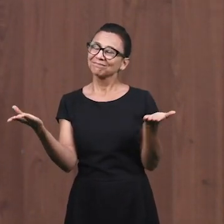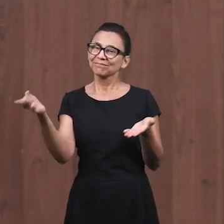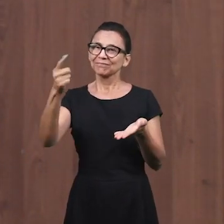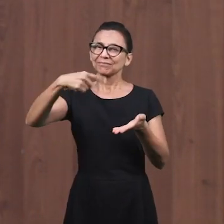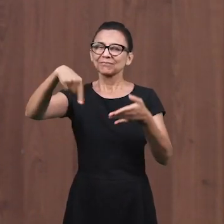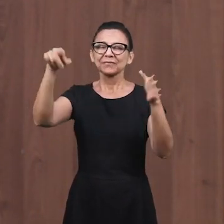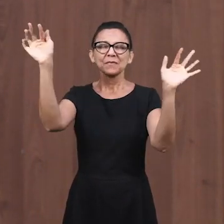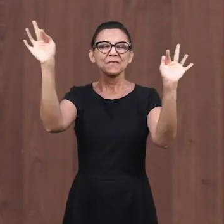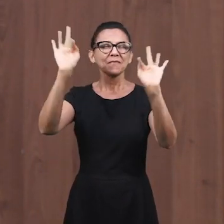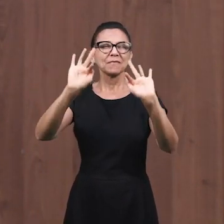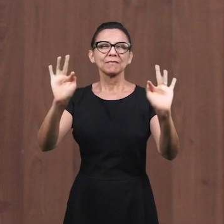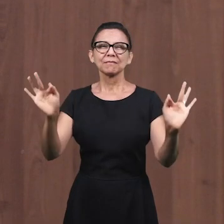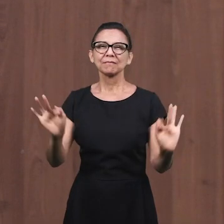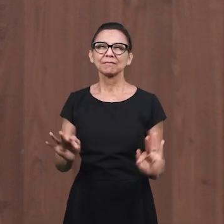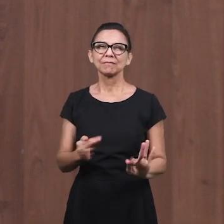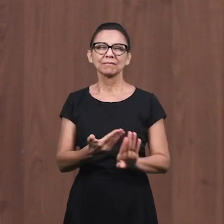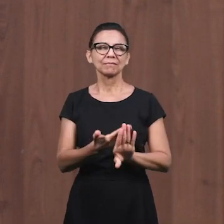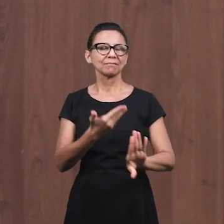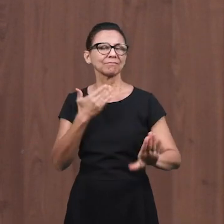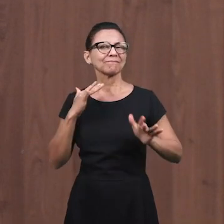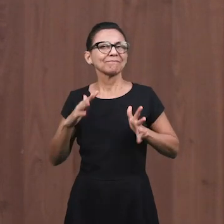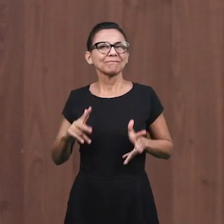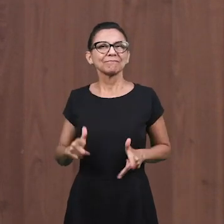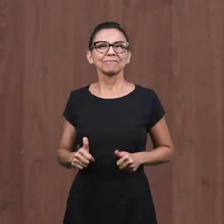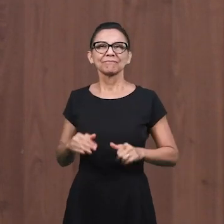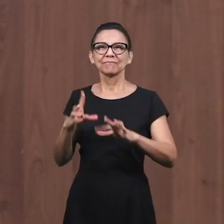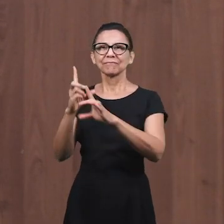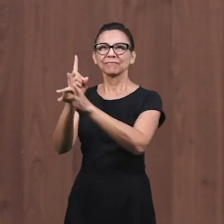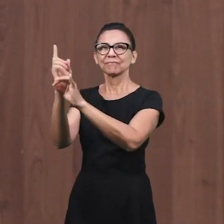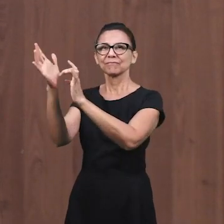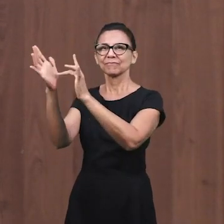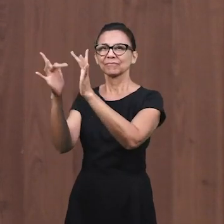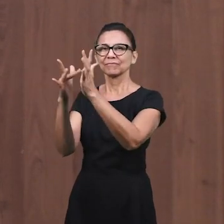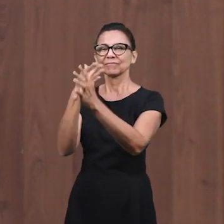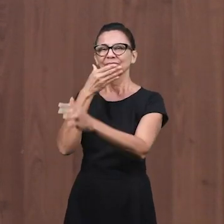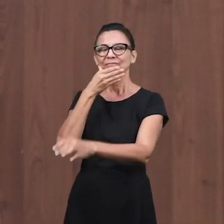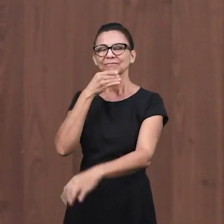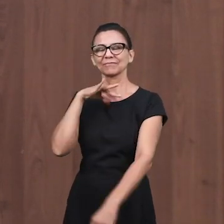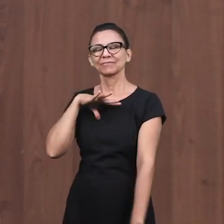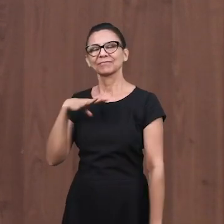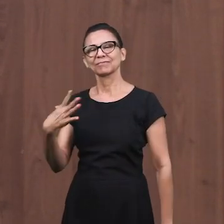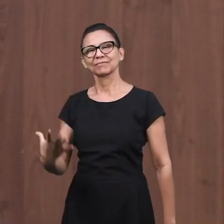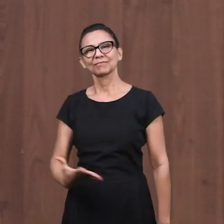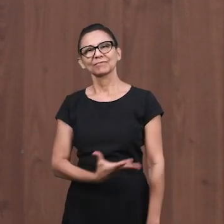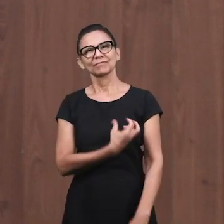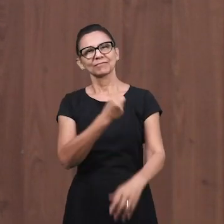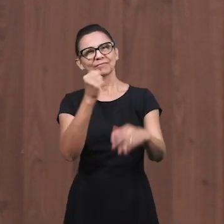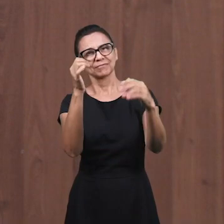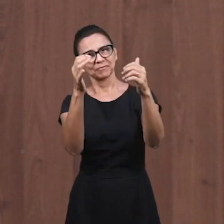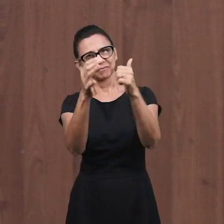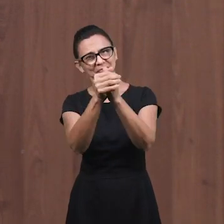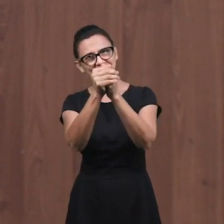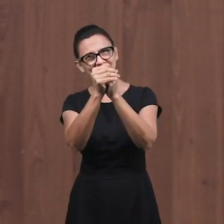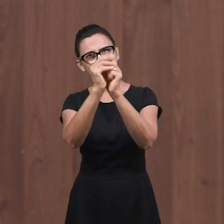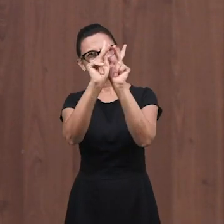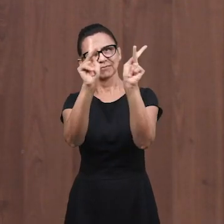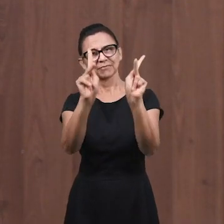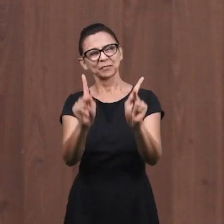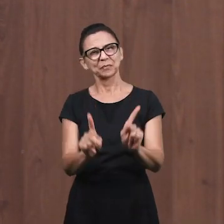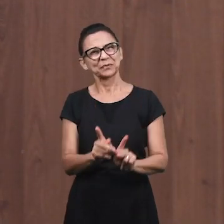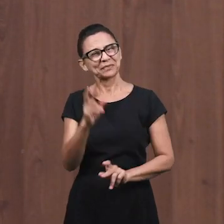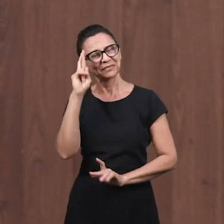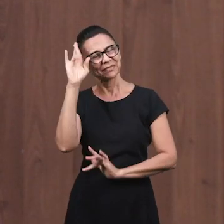la rencontre avec notre Sauveur Jésus. Amen. Bien-aimés, la paix du